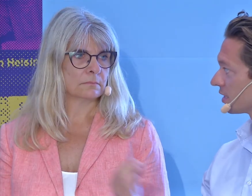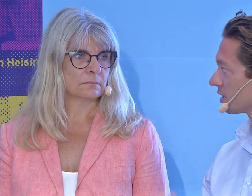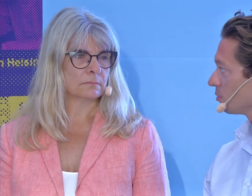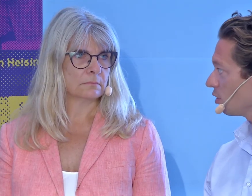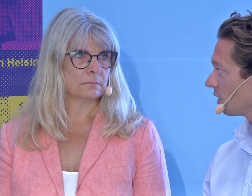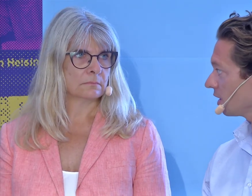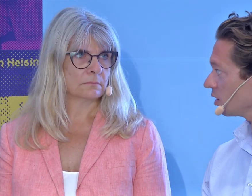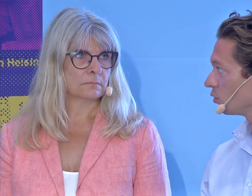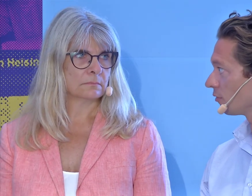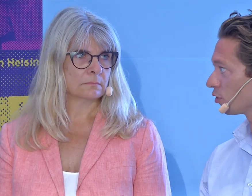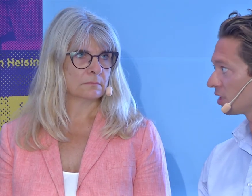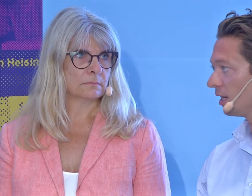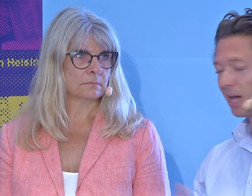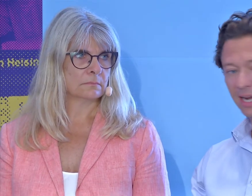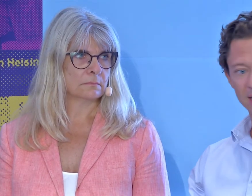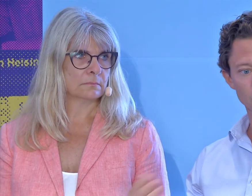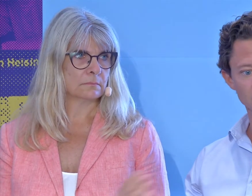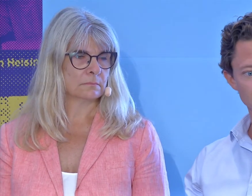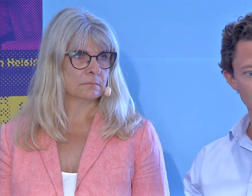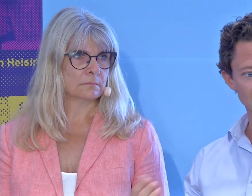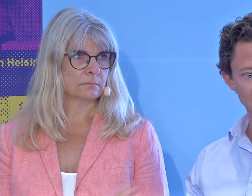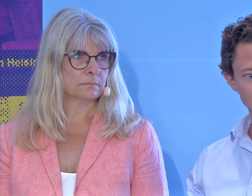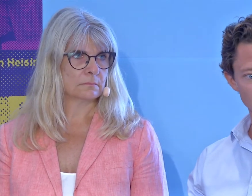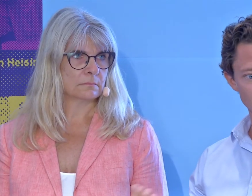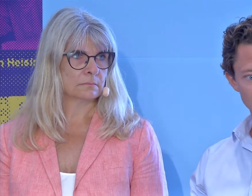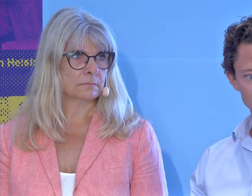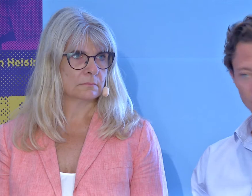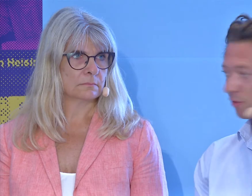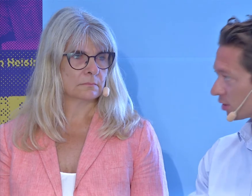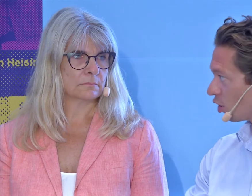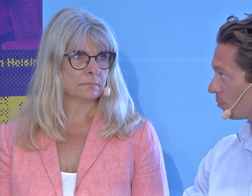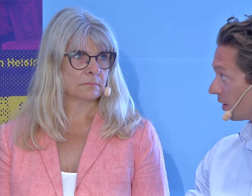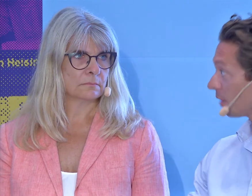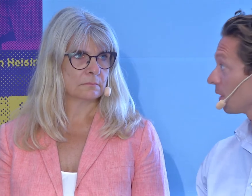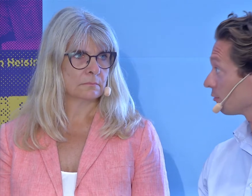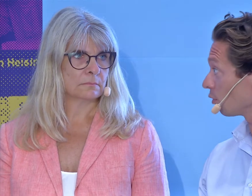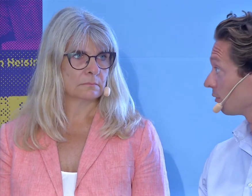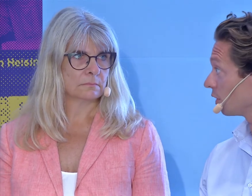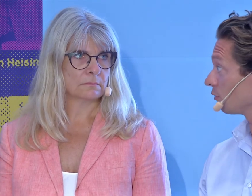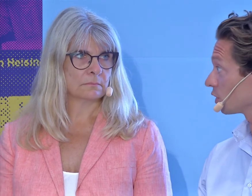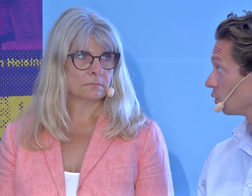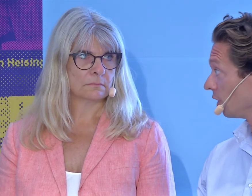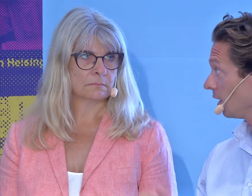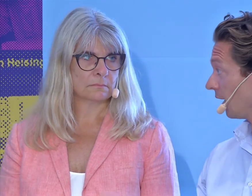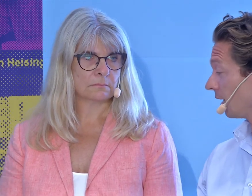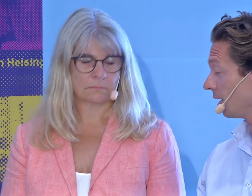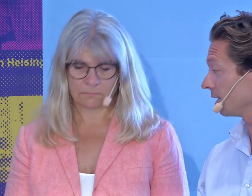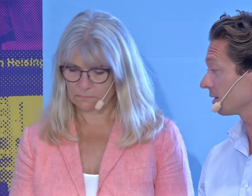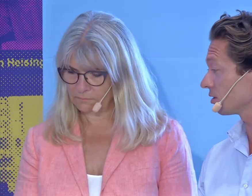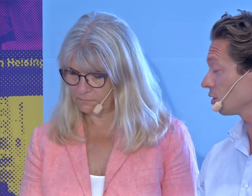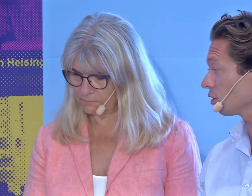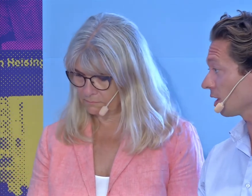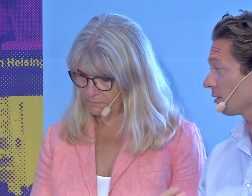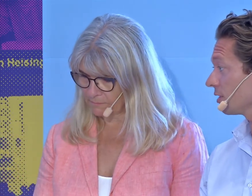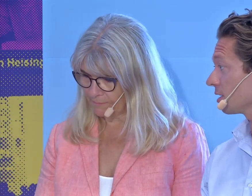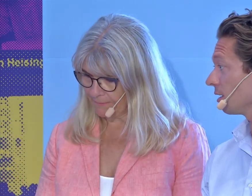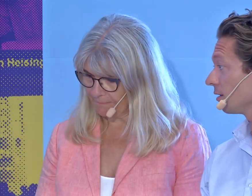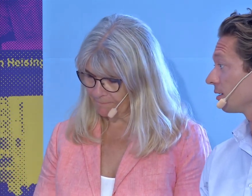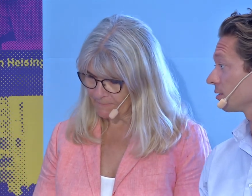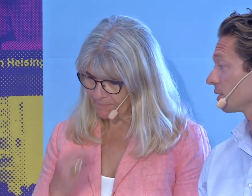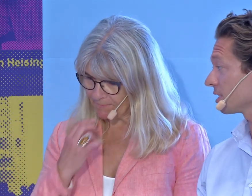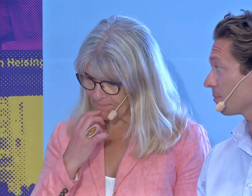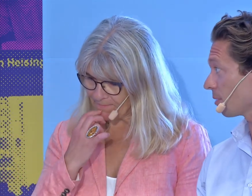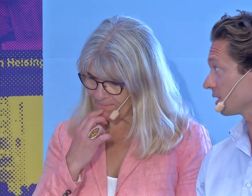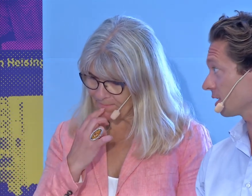nu att processas med övriga regioner för att se, är det här någonting som är viktigt att vi är överens om för att skapa den här plattformen för innovation eller inte. Så jag tycker att det finns